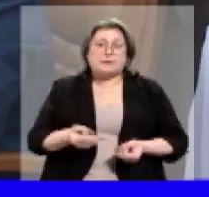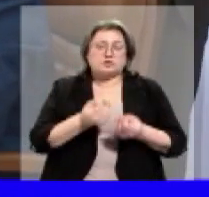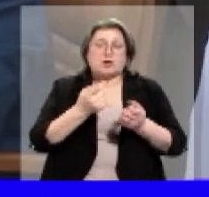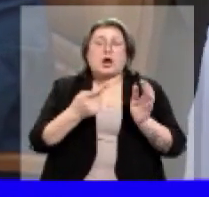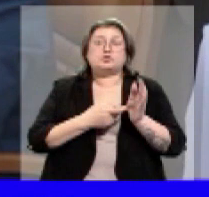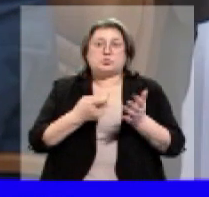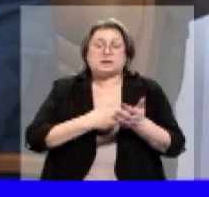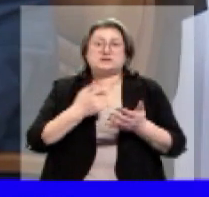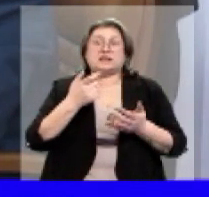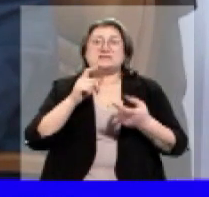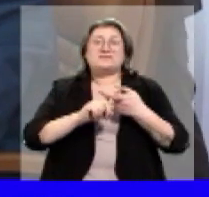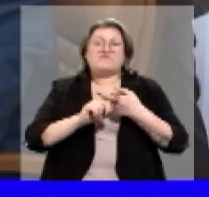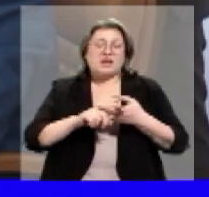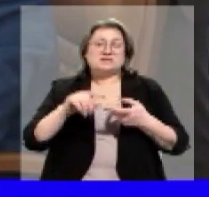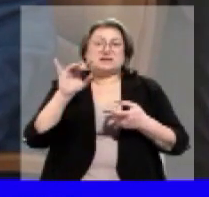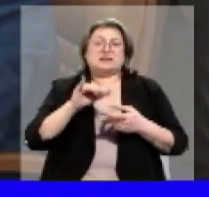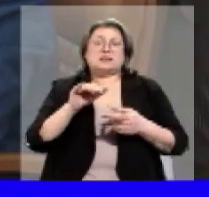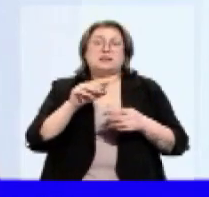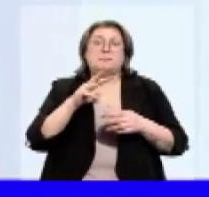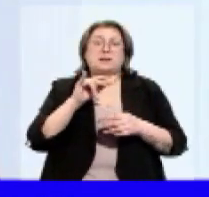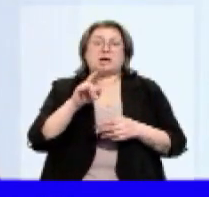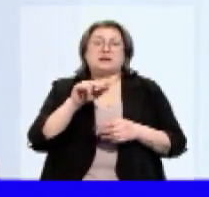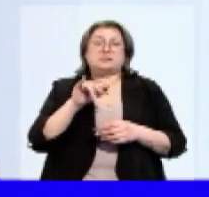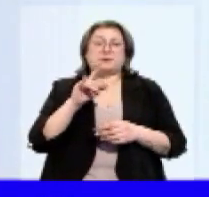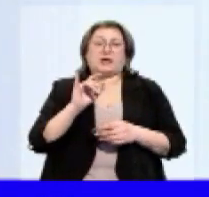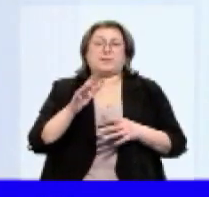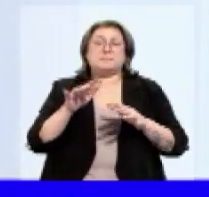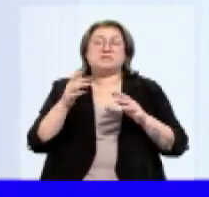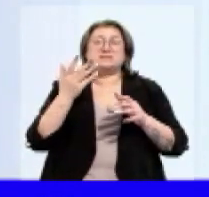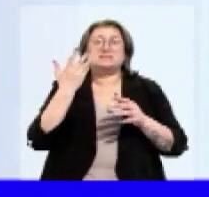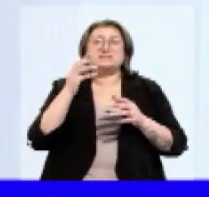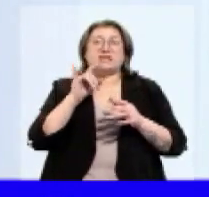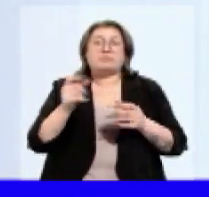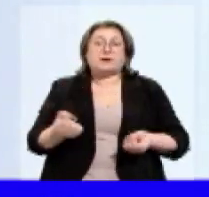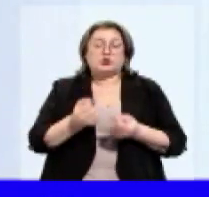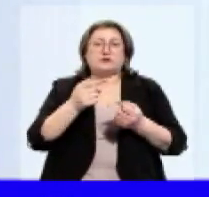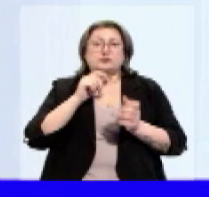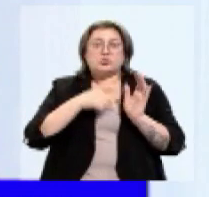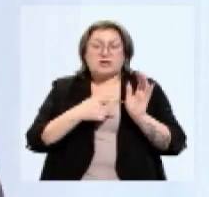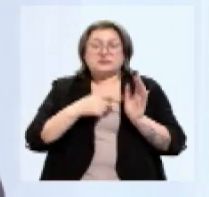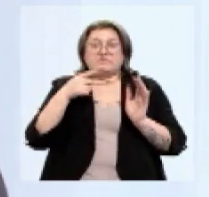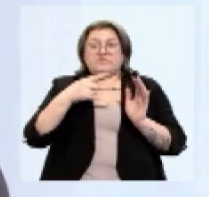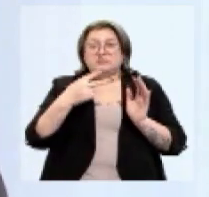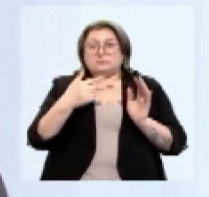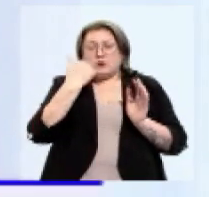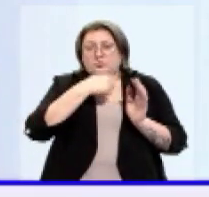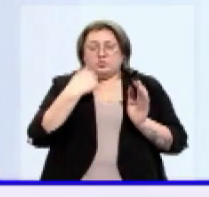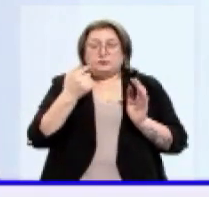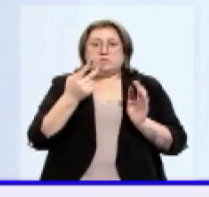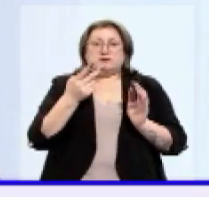поддержка, консультации, деловые связи и Менкосыпкер. По линии сервисной поддержки и консультации нами в 2023 году